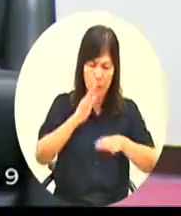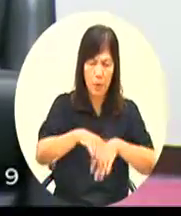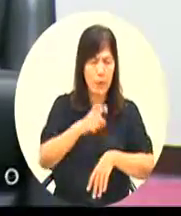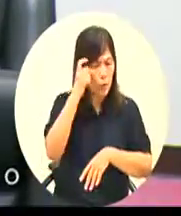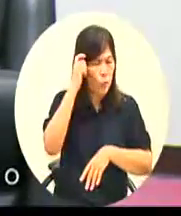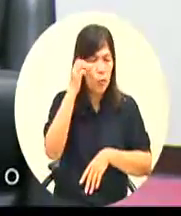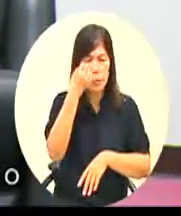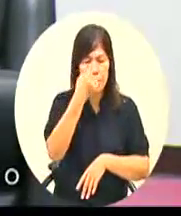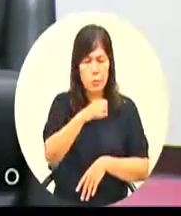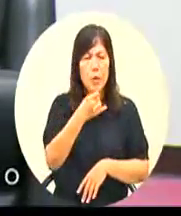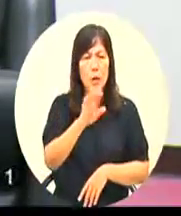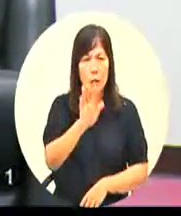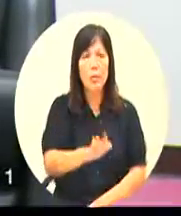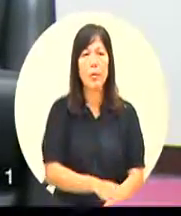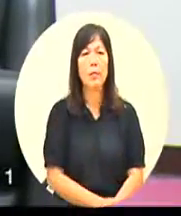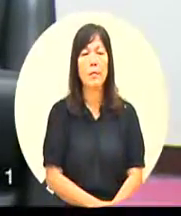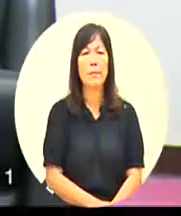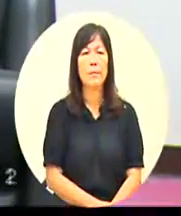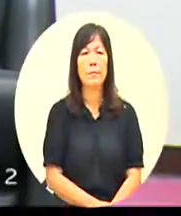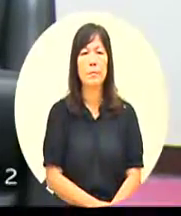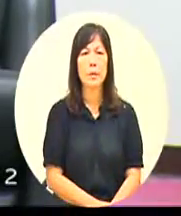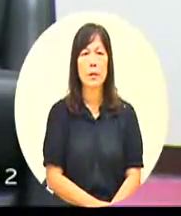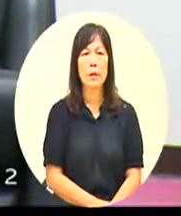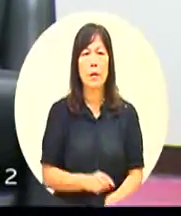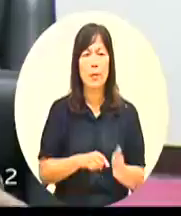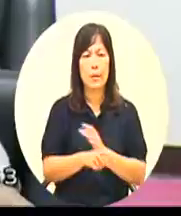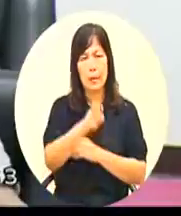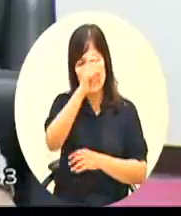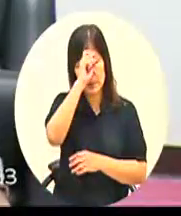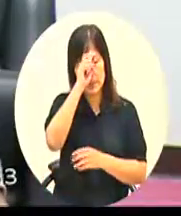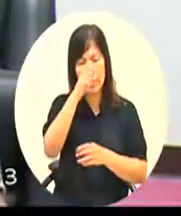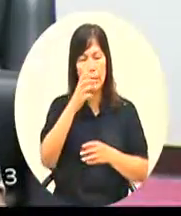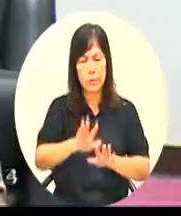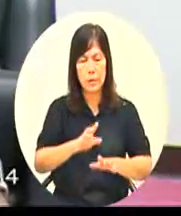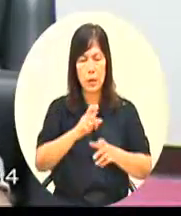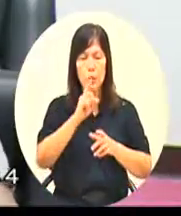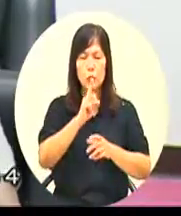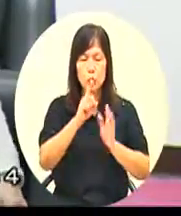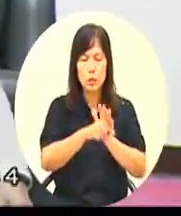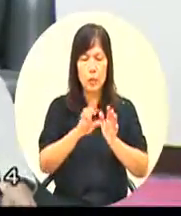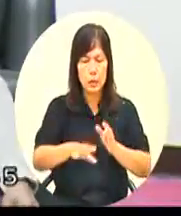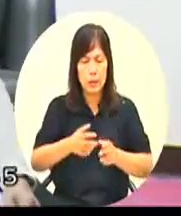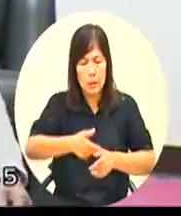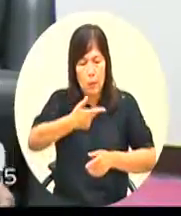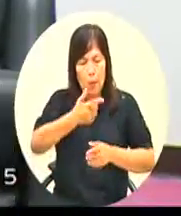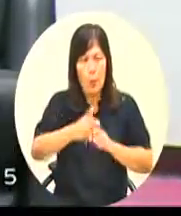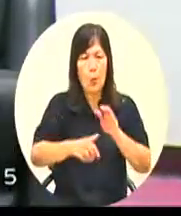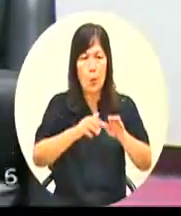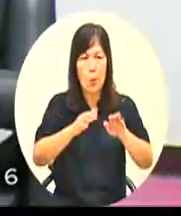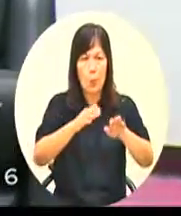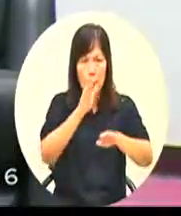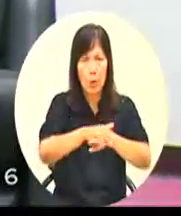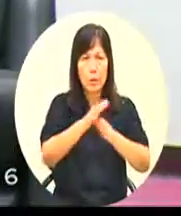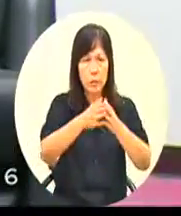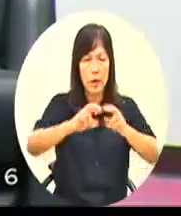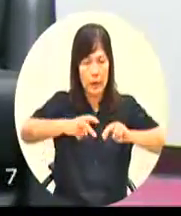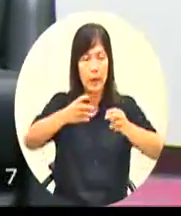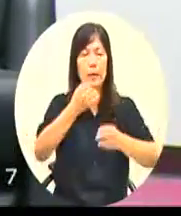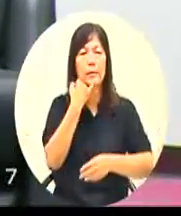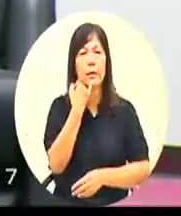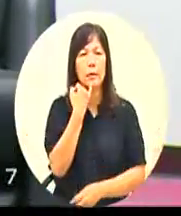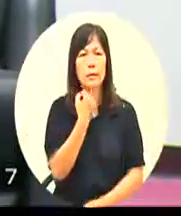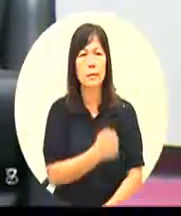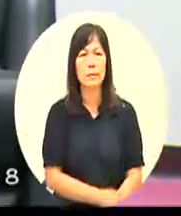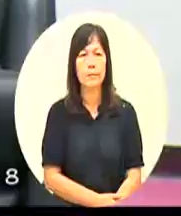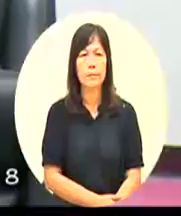长你请坐， 谢谢。 那我们期待说本席在这边反映的局长都能够尽速的做一个哈那个改善。那在